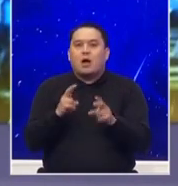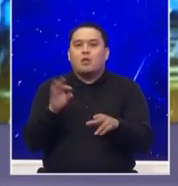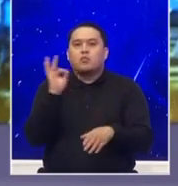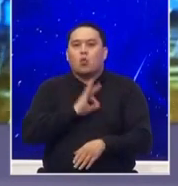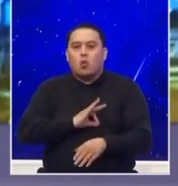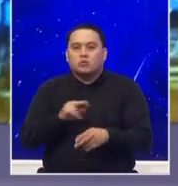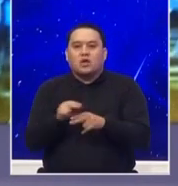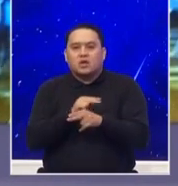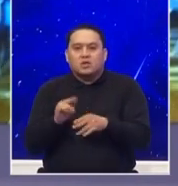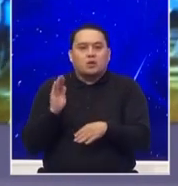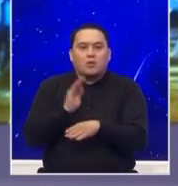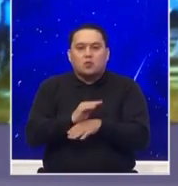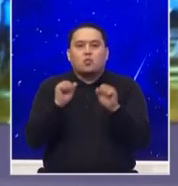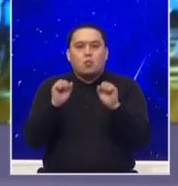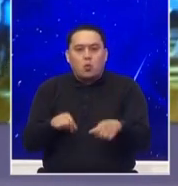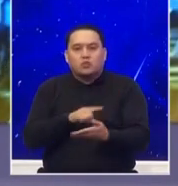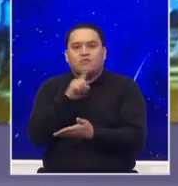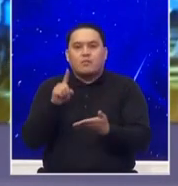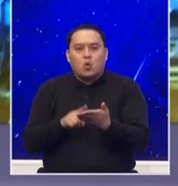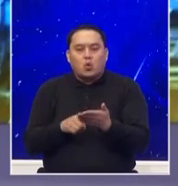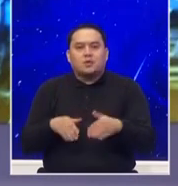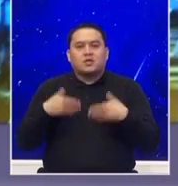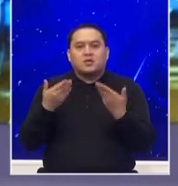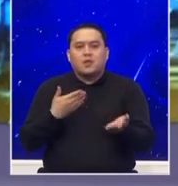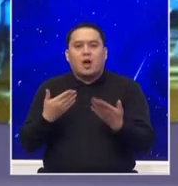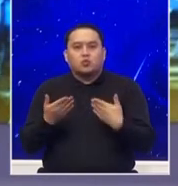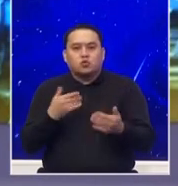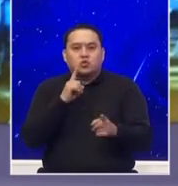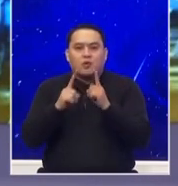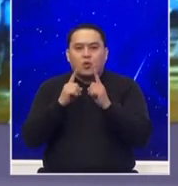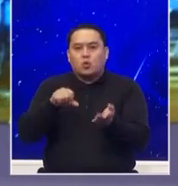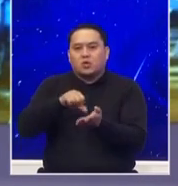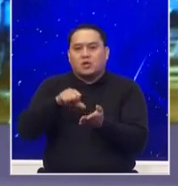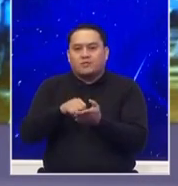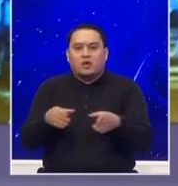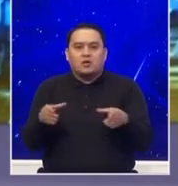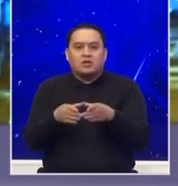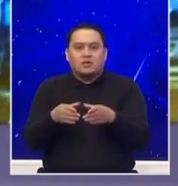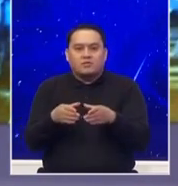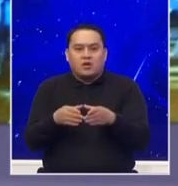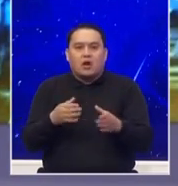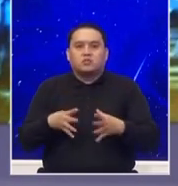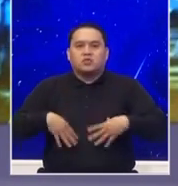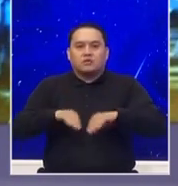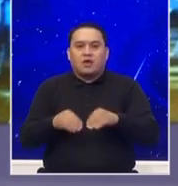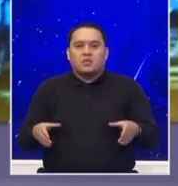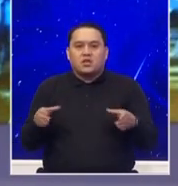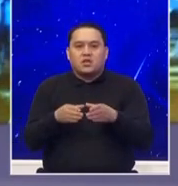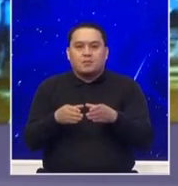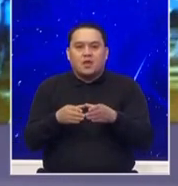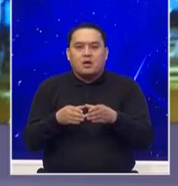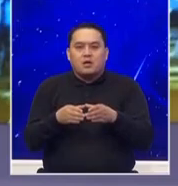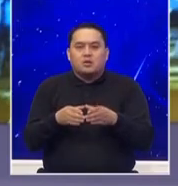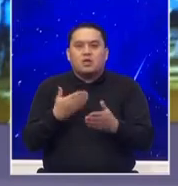Нужны ли корректировки и дополнения? Эти вопросы стали предметом обсуждения на семинаре с участием представителей 28 общественных